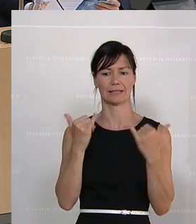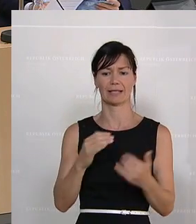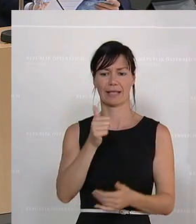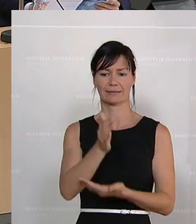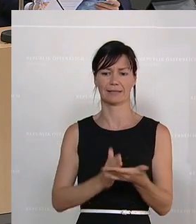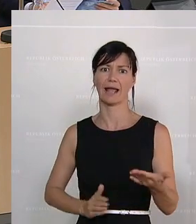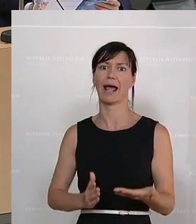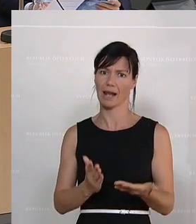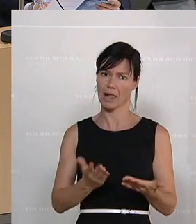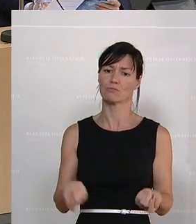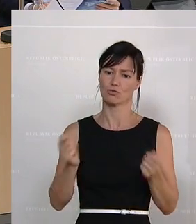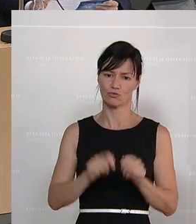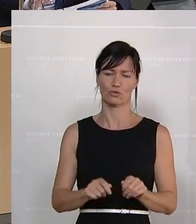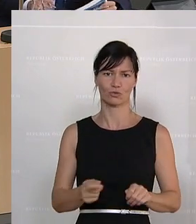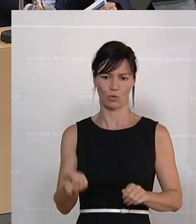beschließen